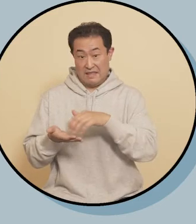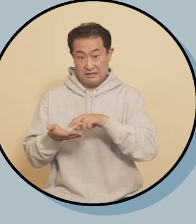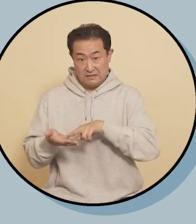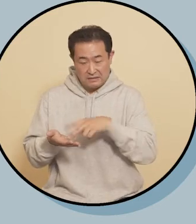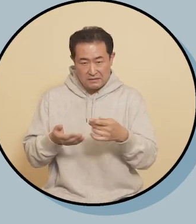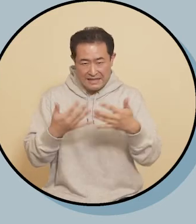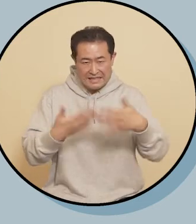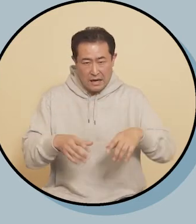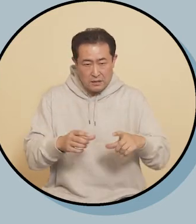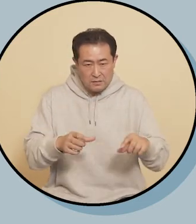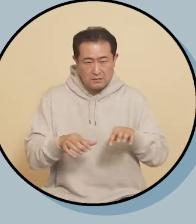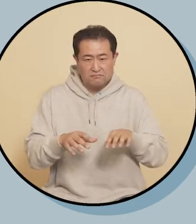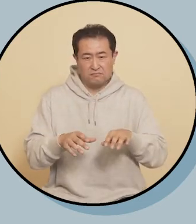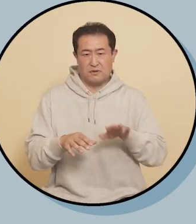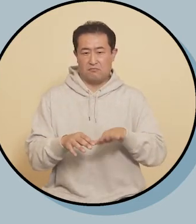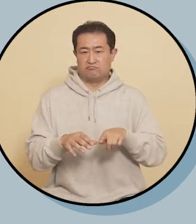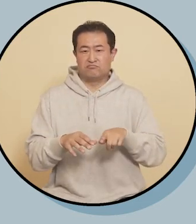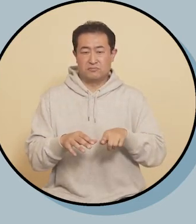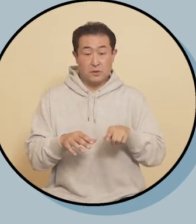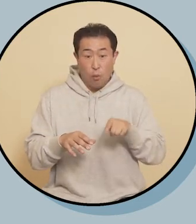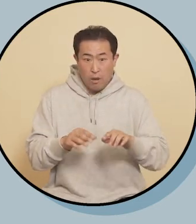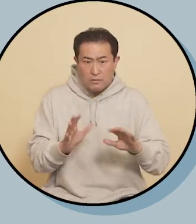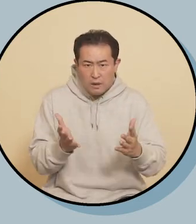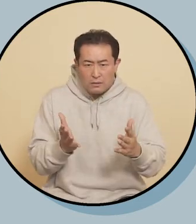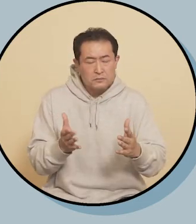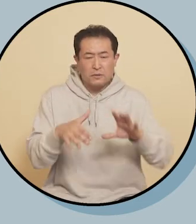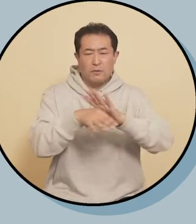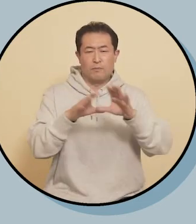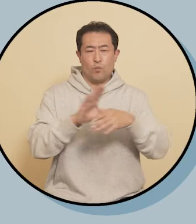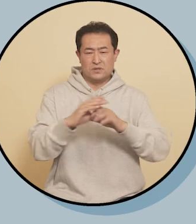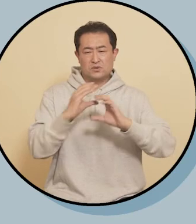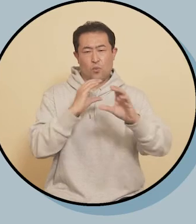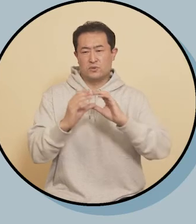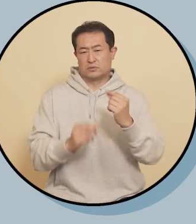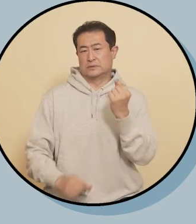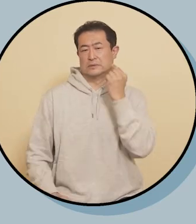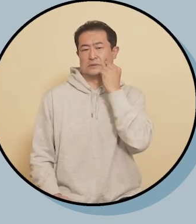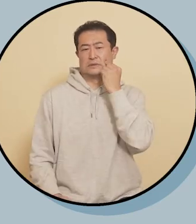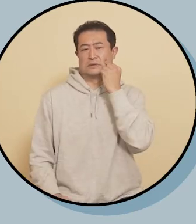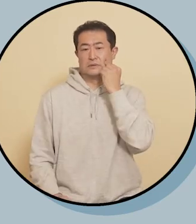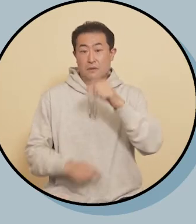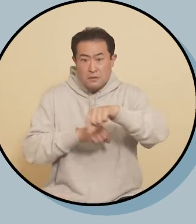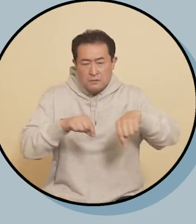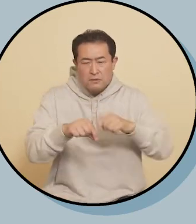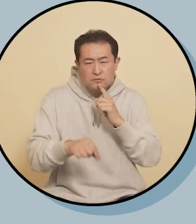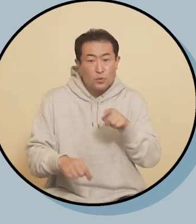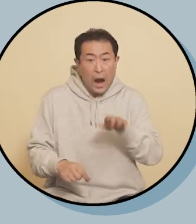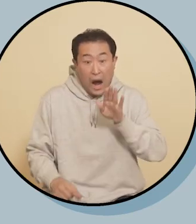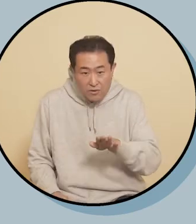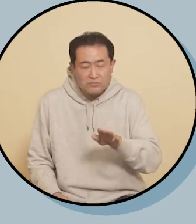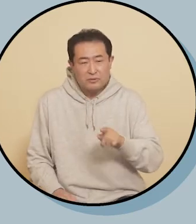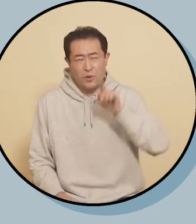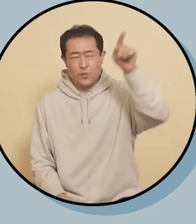本当に展示を使ったデバイスがあってまあそういうものを使わないと実は文字のコミュニケーションができないわけですよね